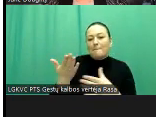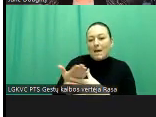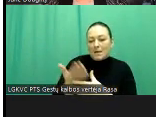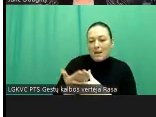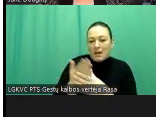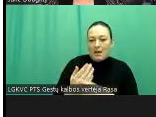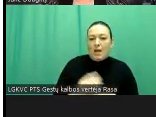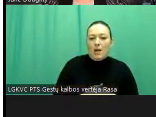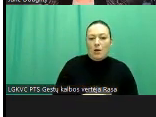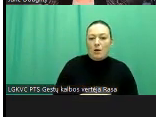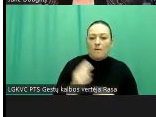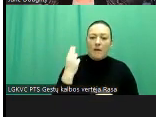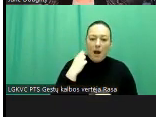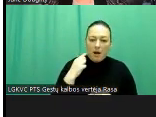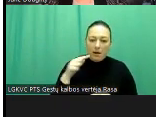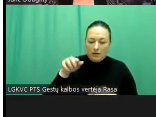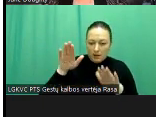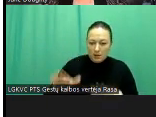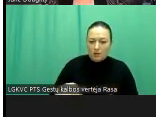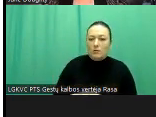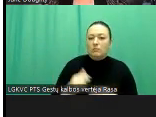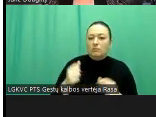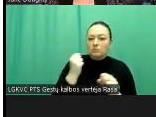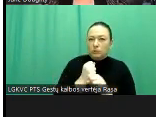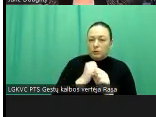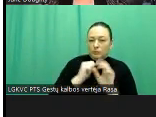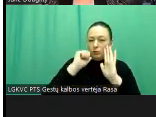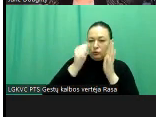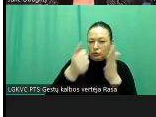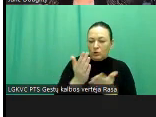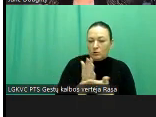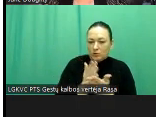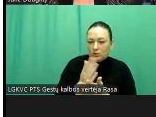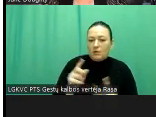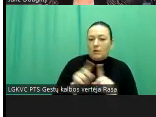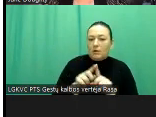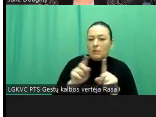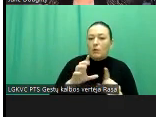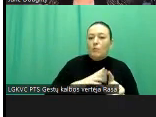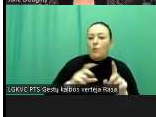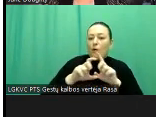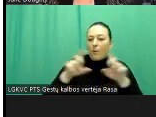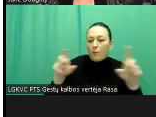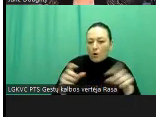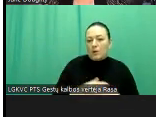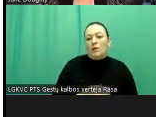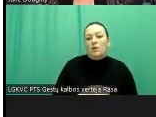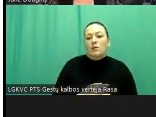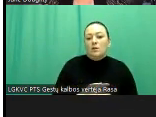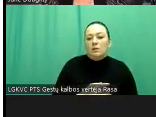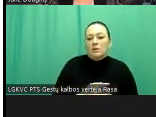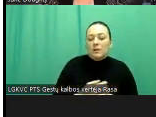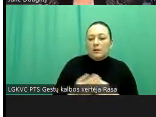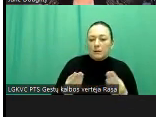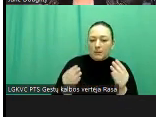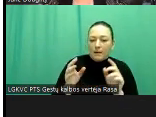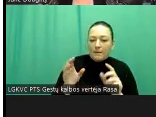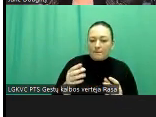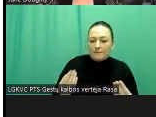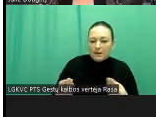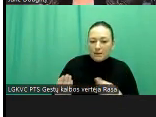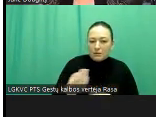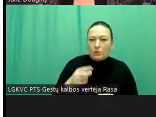karalystės vyriausybei ir tą darė 6 metus. Taip pat jis buvo mokyklų direktoriumi Velso vyriausybėje